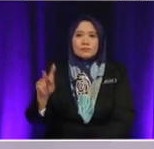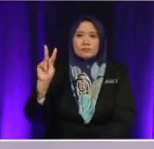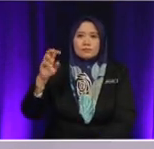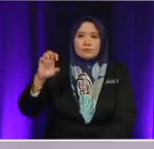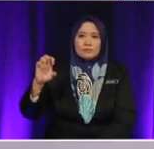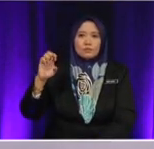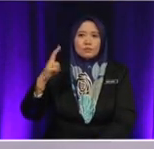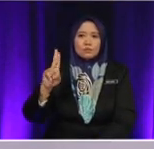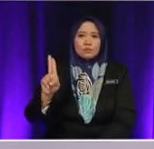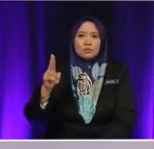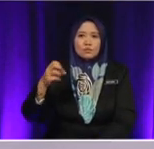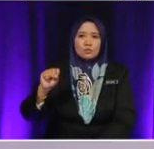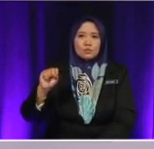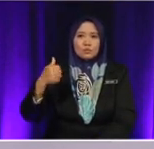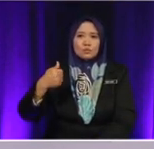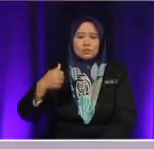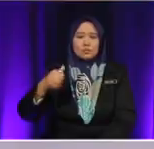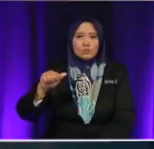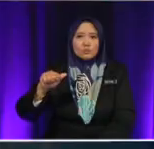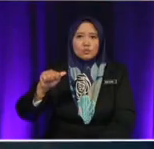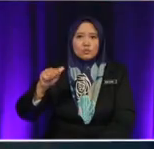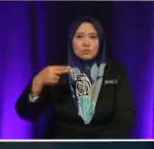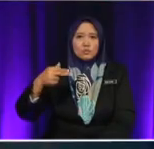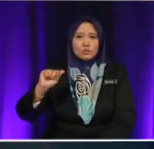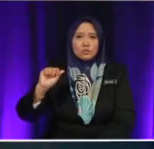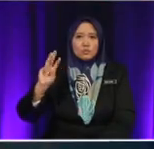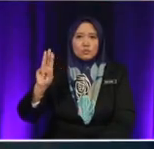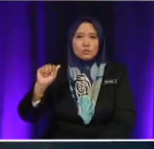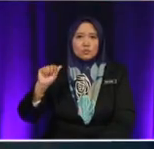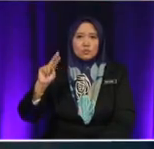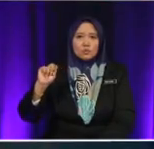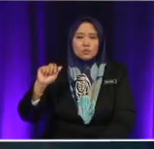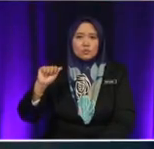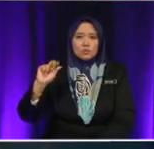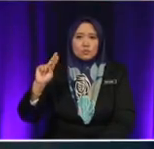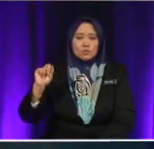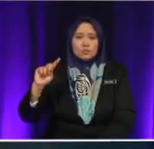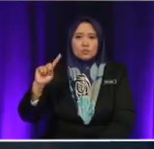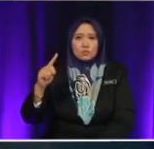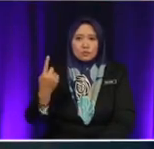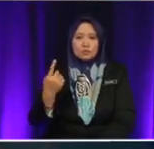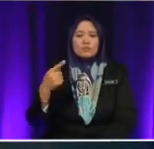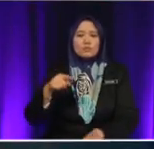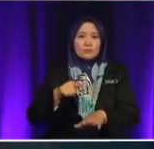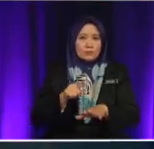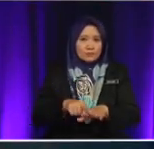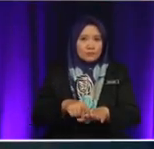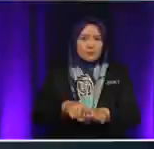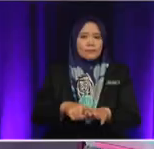memberikan masa, apa kata Cikgu mulai? Okey. Hari ini kita akan belajar berkaitan tentang